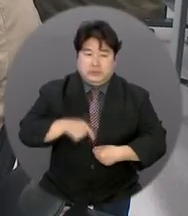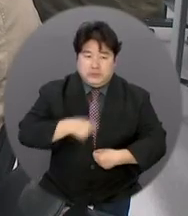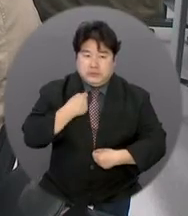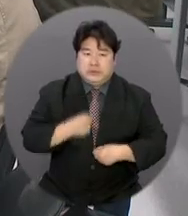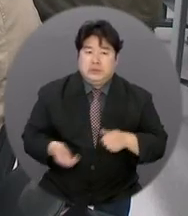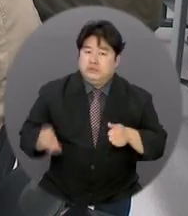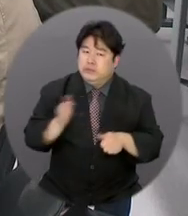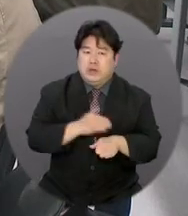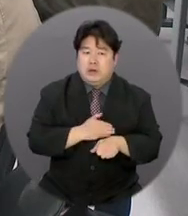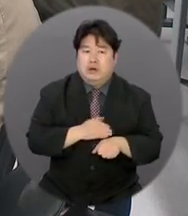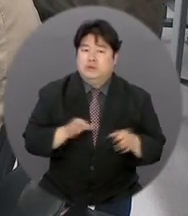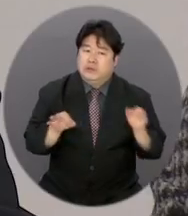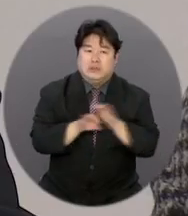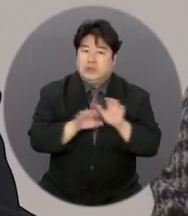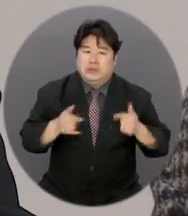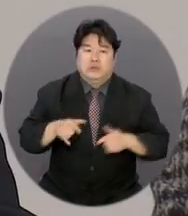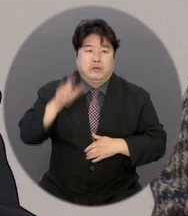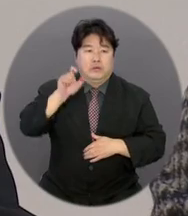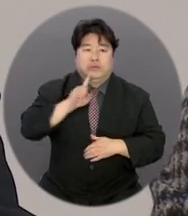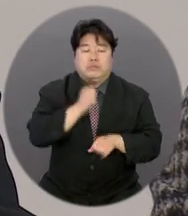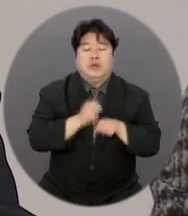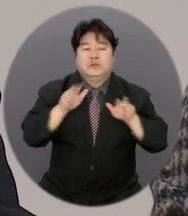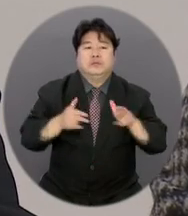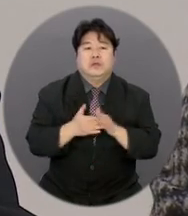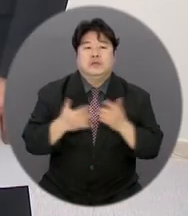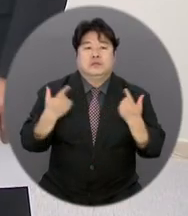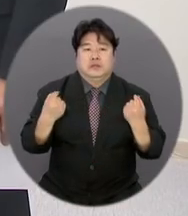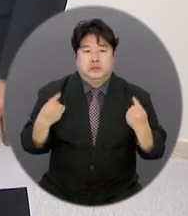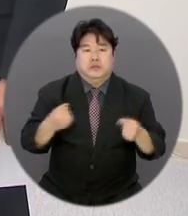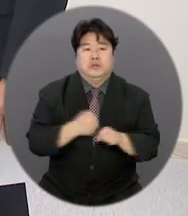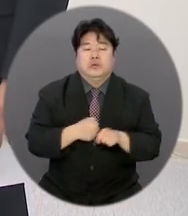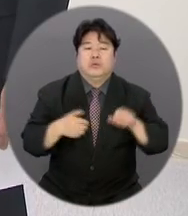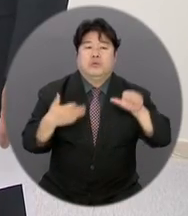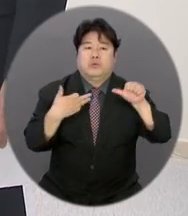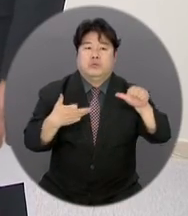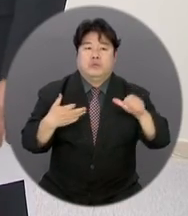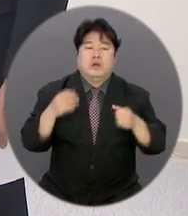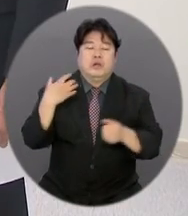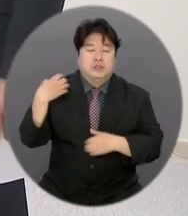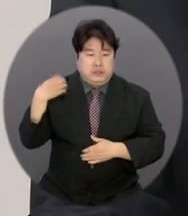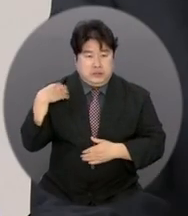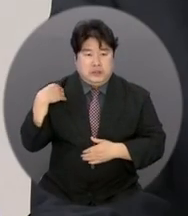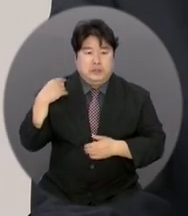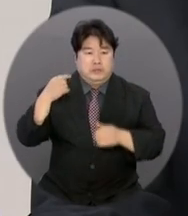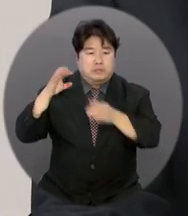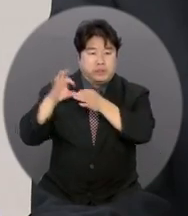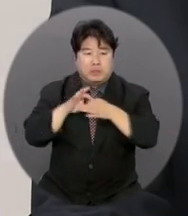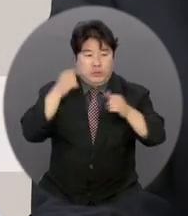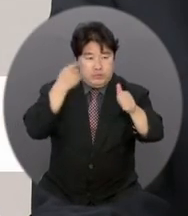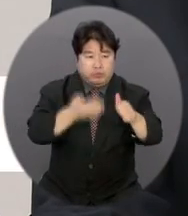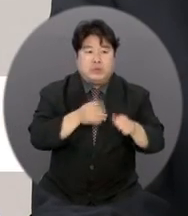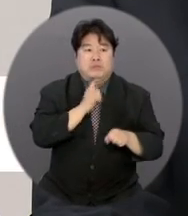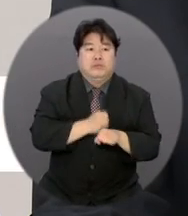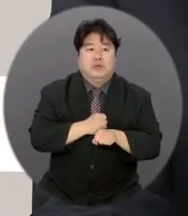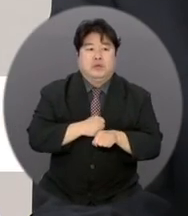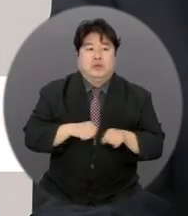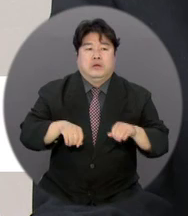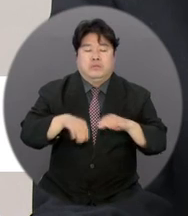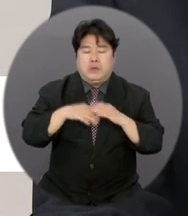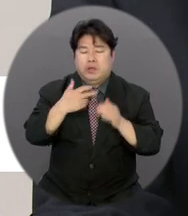아니라는 점을 강조했습니다. 지금까지 그래왔듯 5.18의 책임을 계속해서 묻겠다는 겁니다. 만국